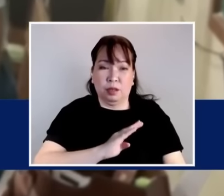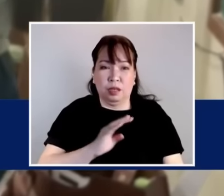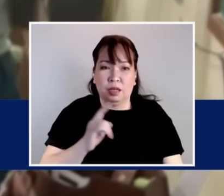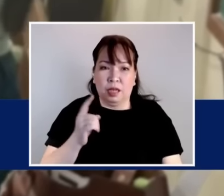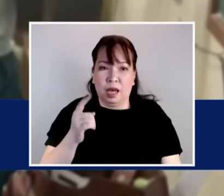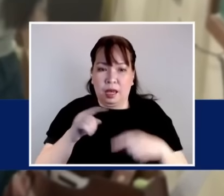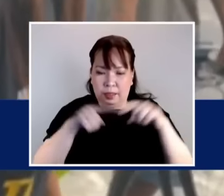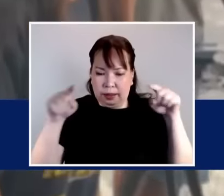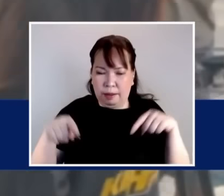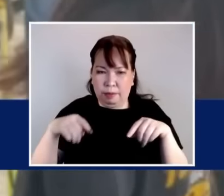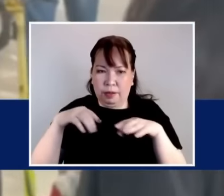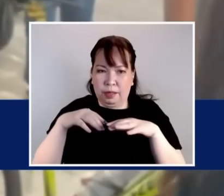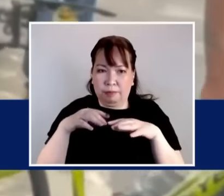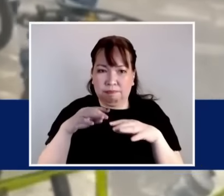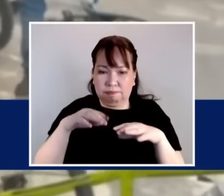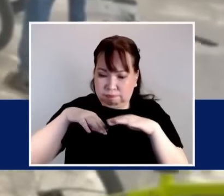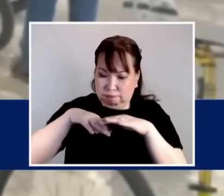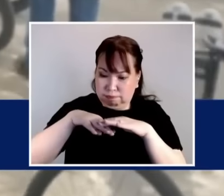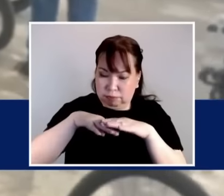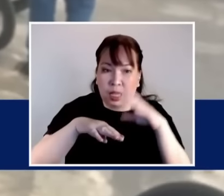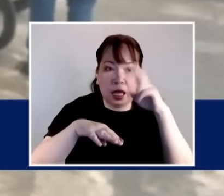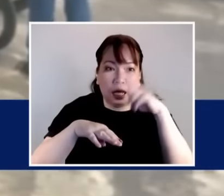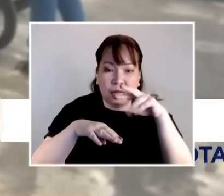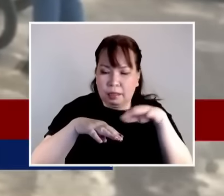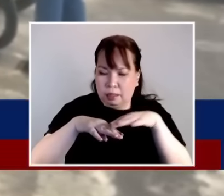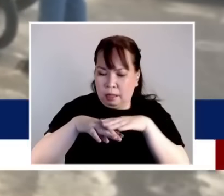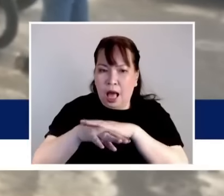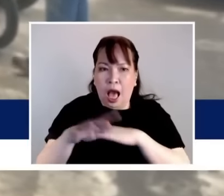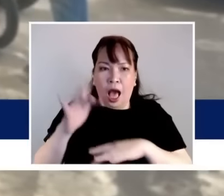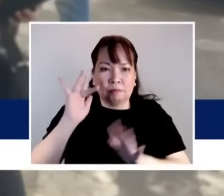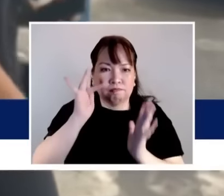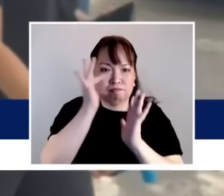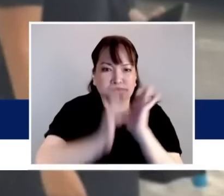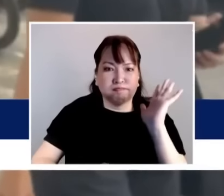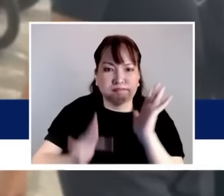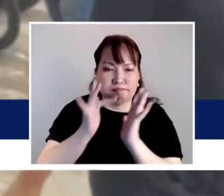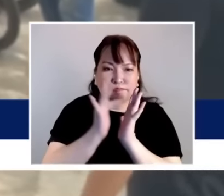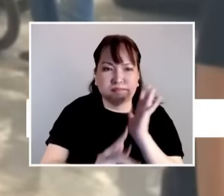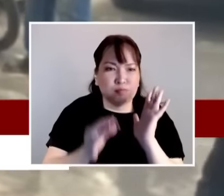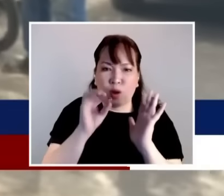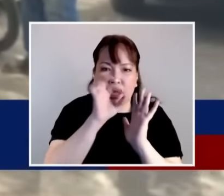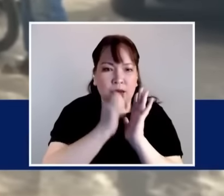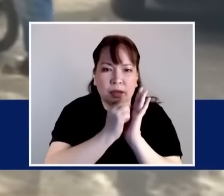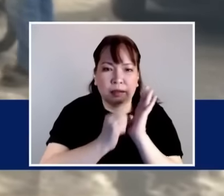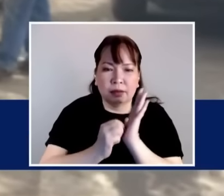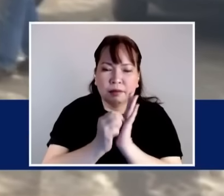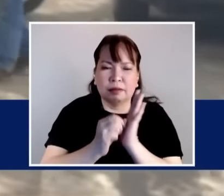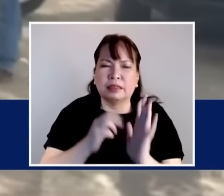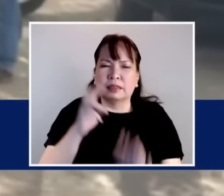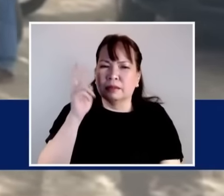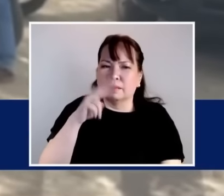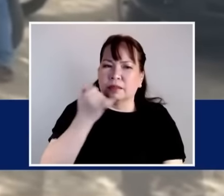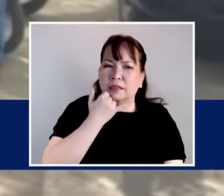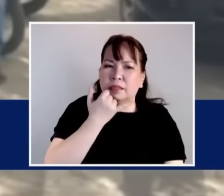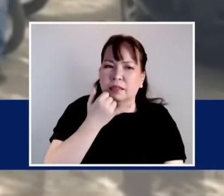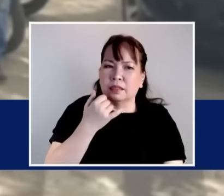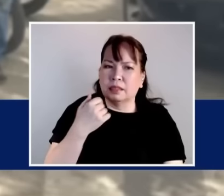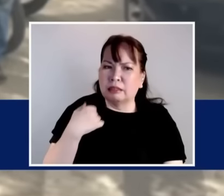na balota. Kamali po yung humahawak ng machine, isinubog na kagad yung aking papel. Eh wala pa ako